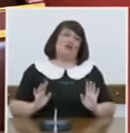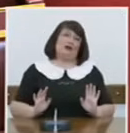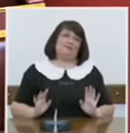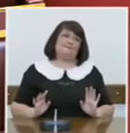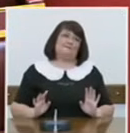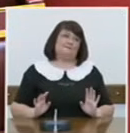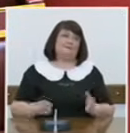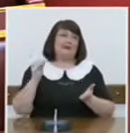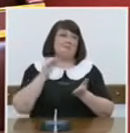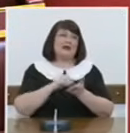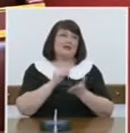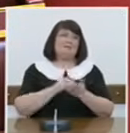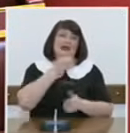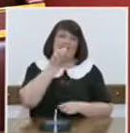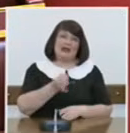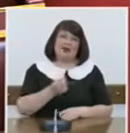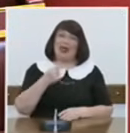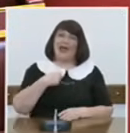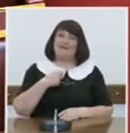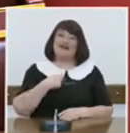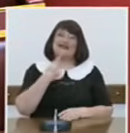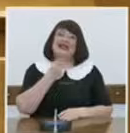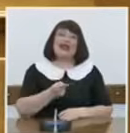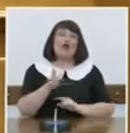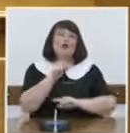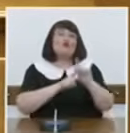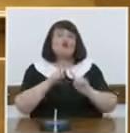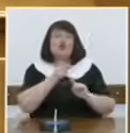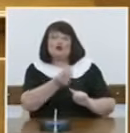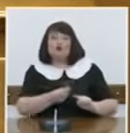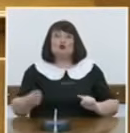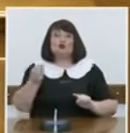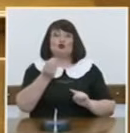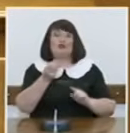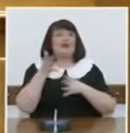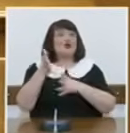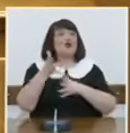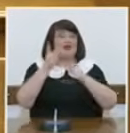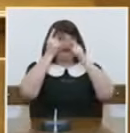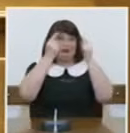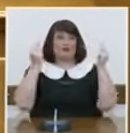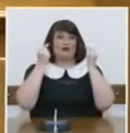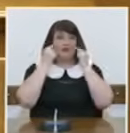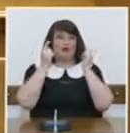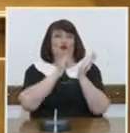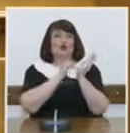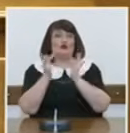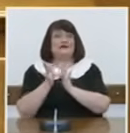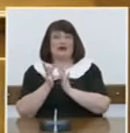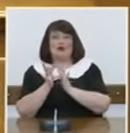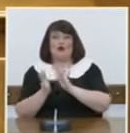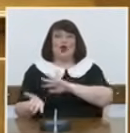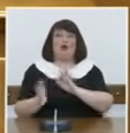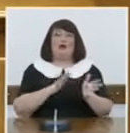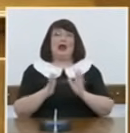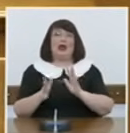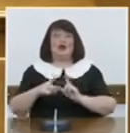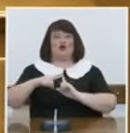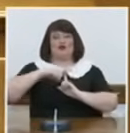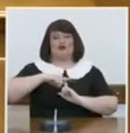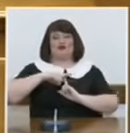Επαναλαμβάνω, εμείς δεν βάζουμε χριστιανόμετρα, αλλά θεομπαίχτες δεν είμαστε. Δεν κουβαλάμε από εδώ και από εκεί σταυρούς και πηγαίνουμε από καντήλι σε